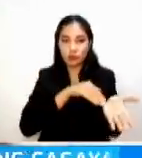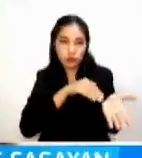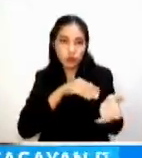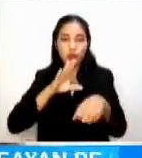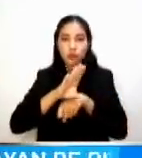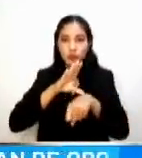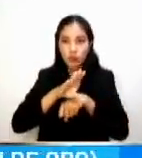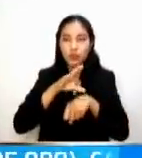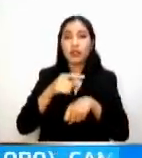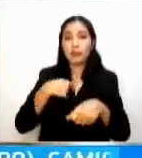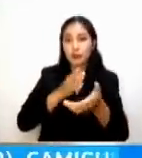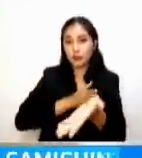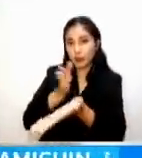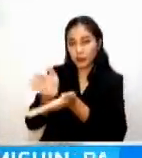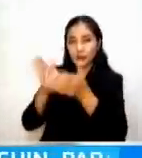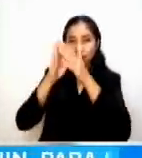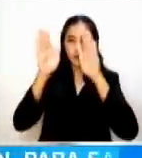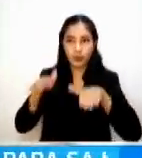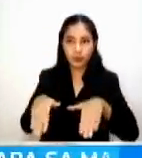there na pagbibigay